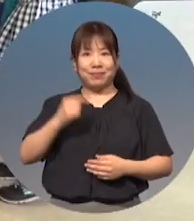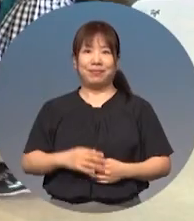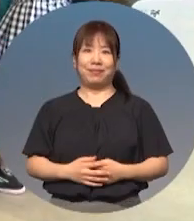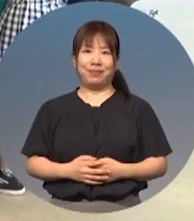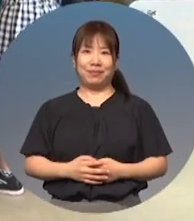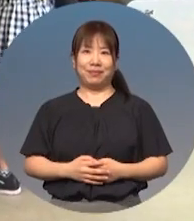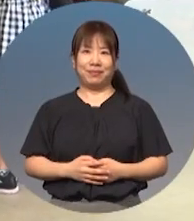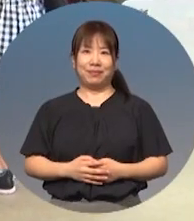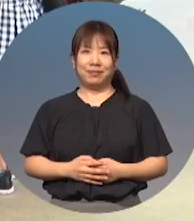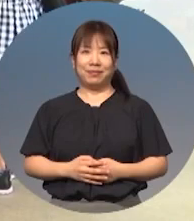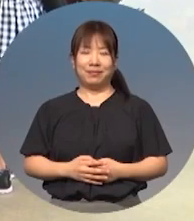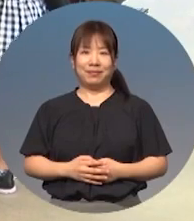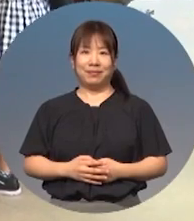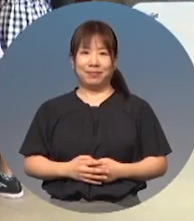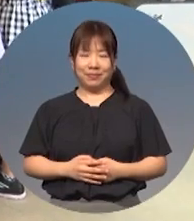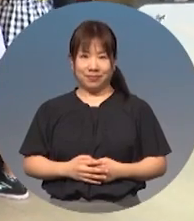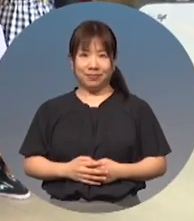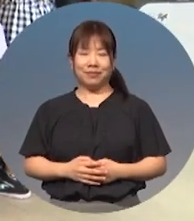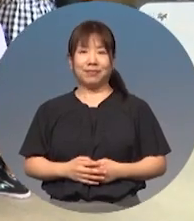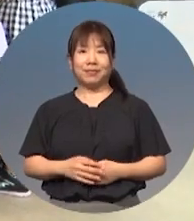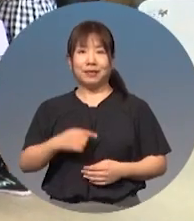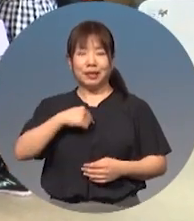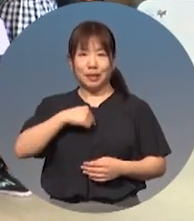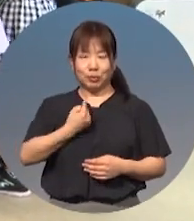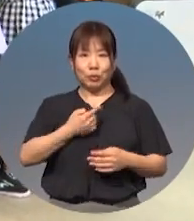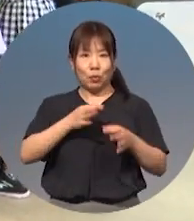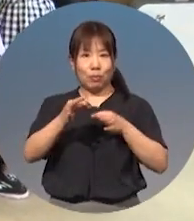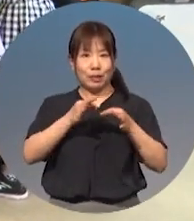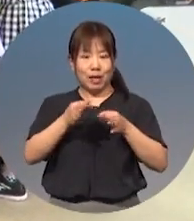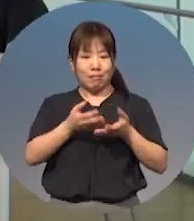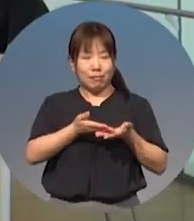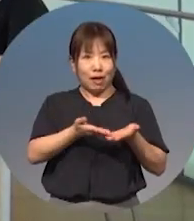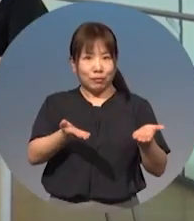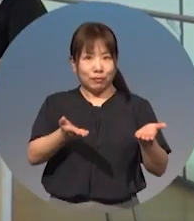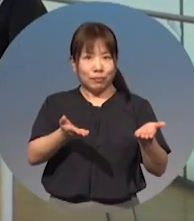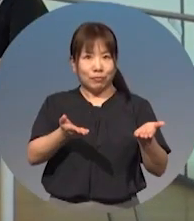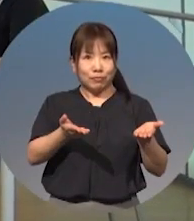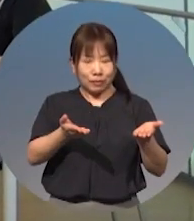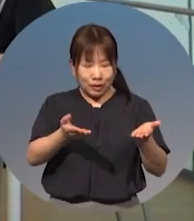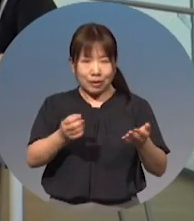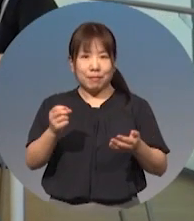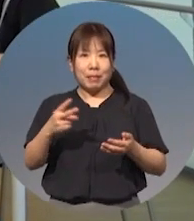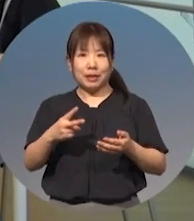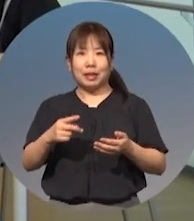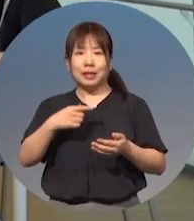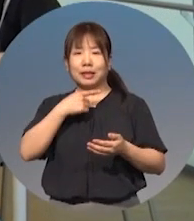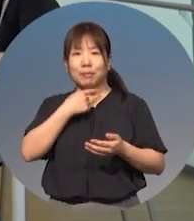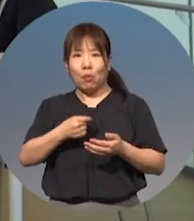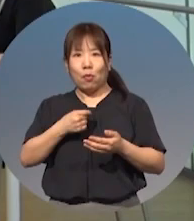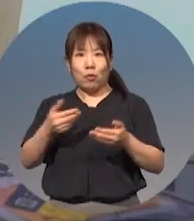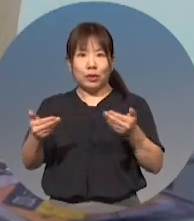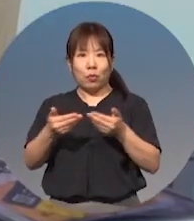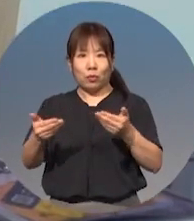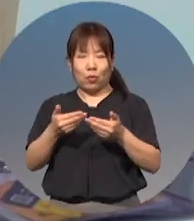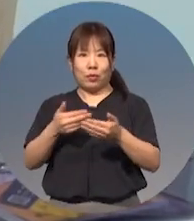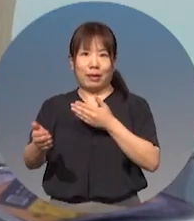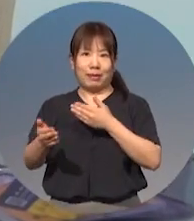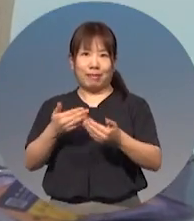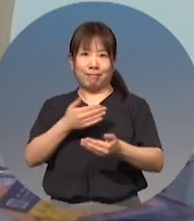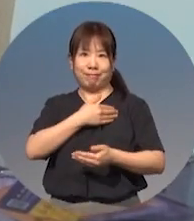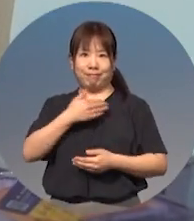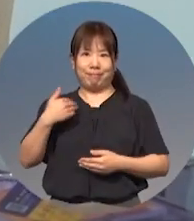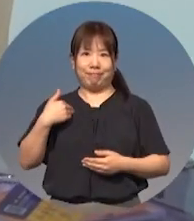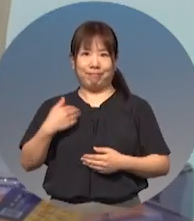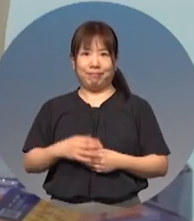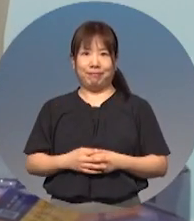ますボンボンタウンでは自分のお店を開くことができますまた職業体験をすることもできます希望する